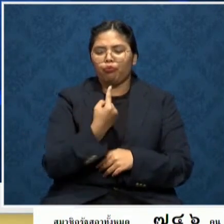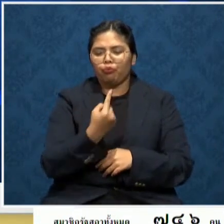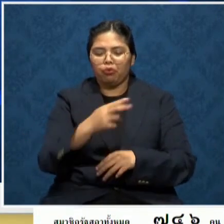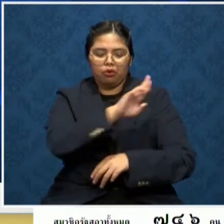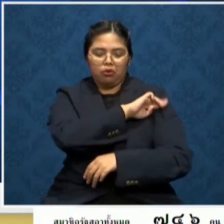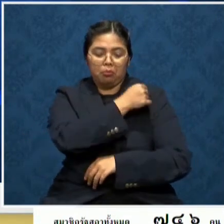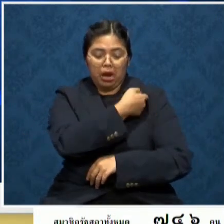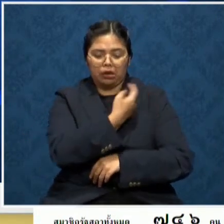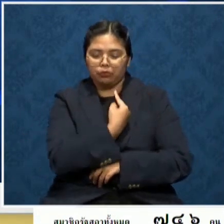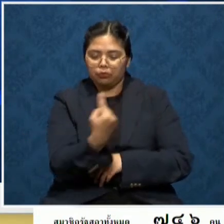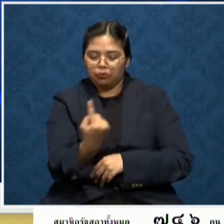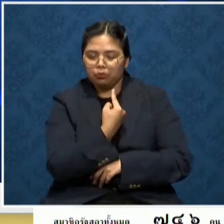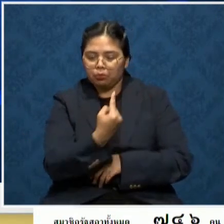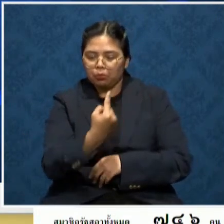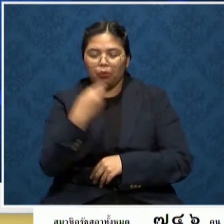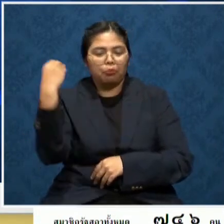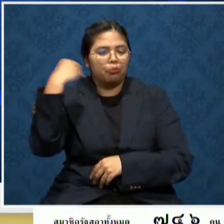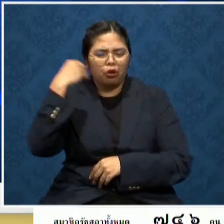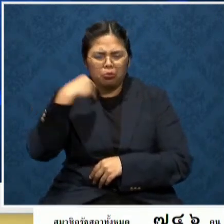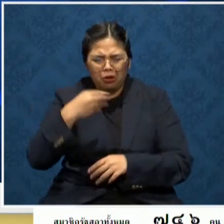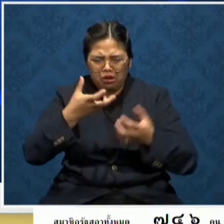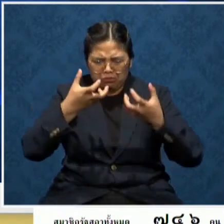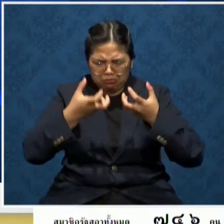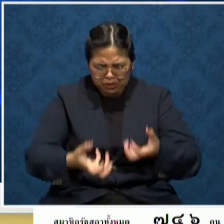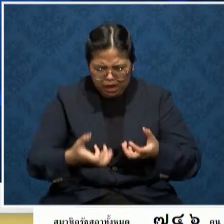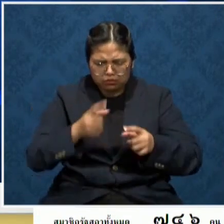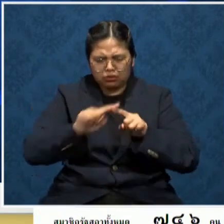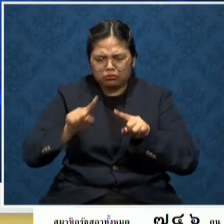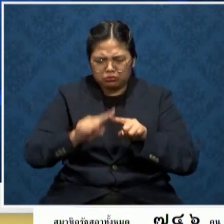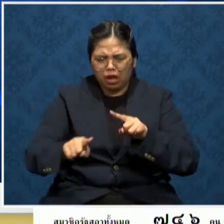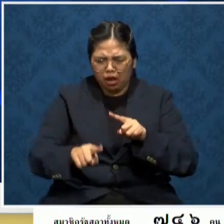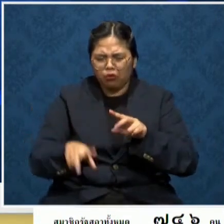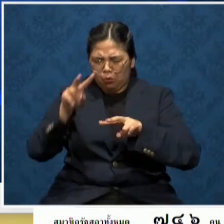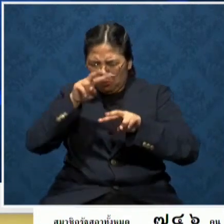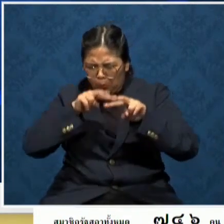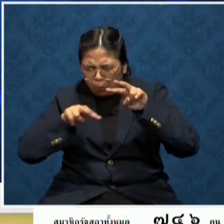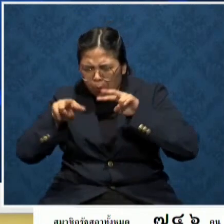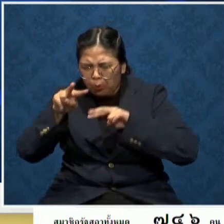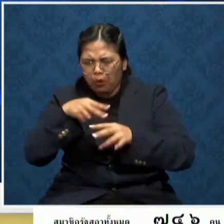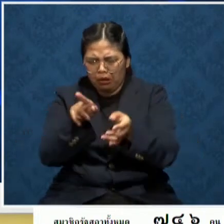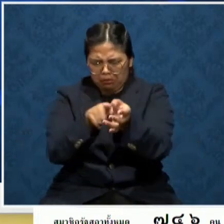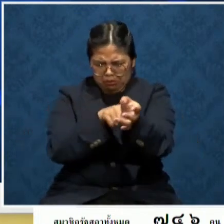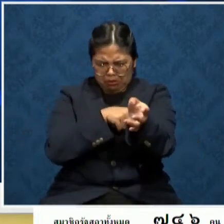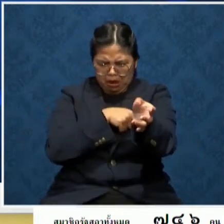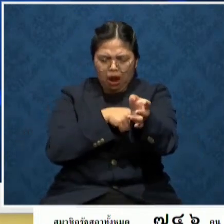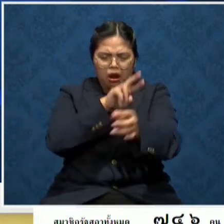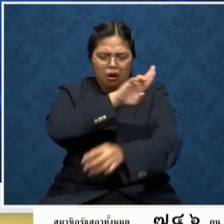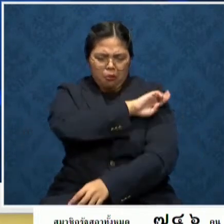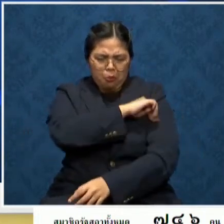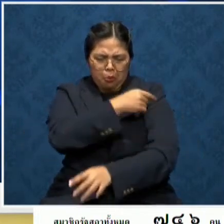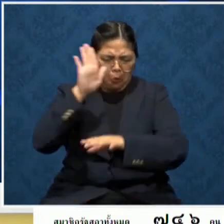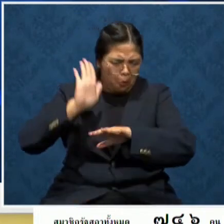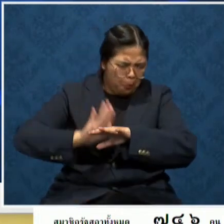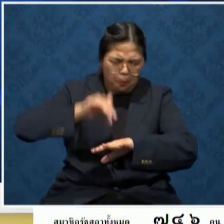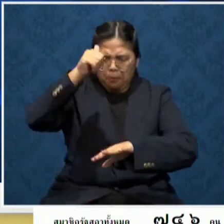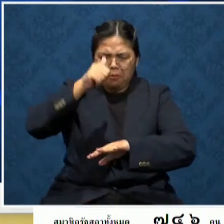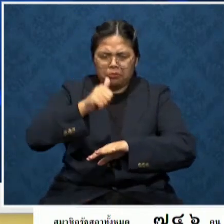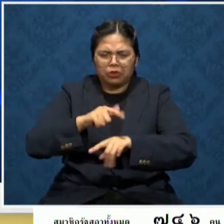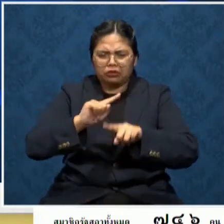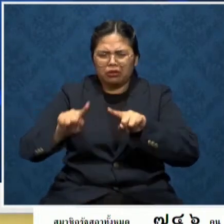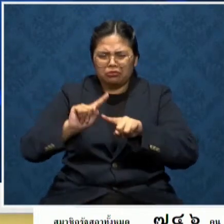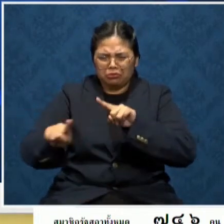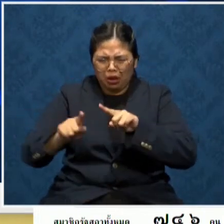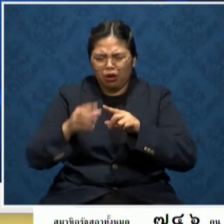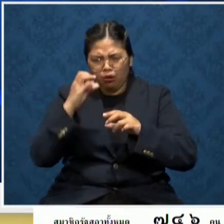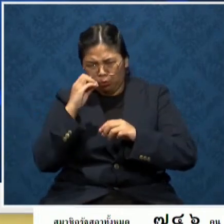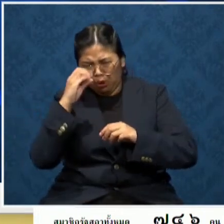สที่หุนแรงและเรงดวดมากขึ้ ต้องใช้เวลาต่เคสนานมากขึ้น หมอตองมีคามเชี่วชาญมากขึ้น แลไหนตองหาเวลาไปพัฒน